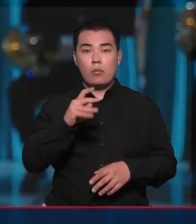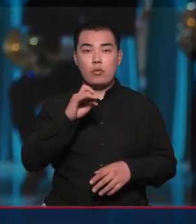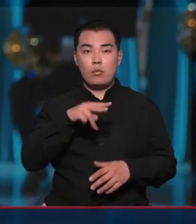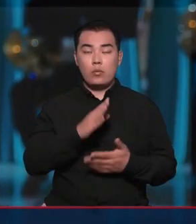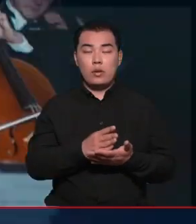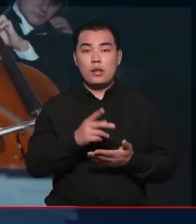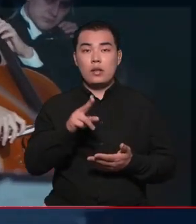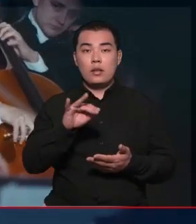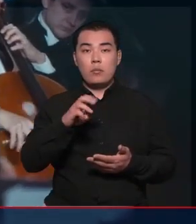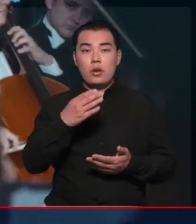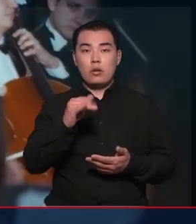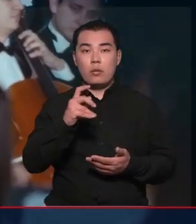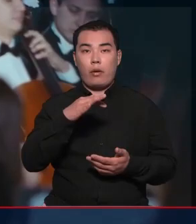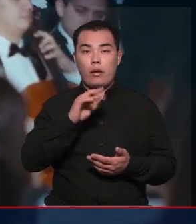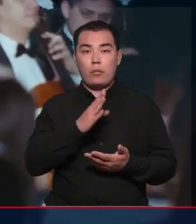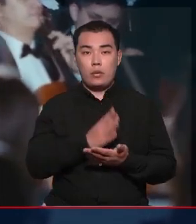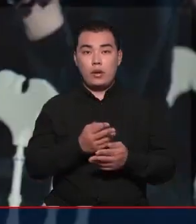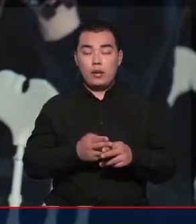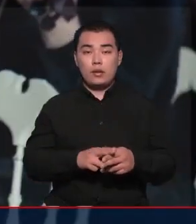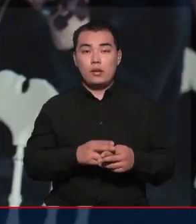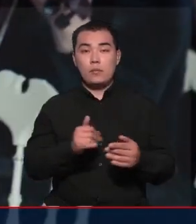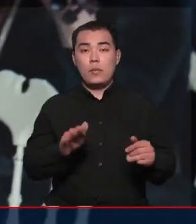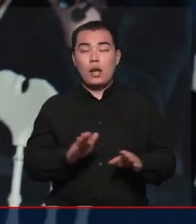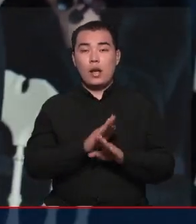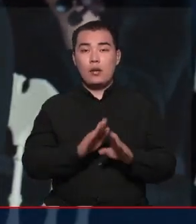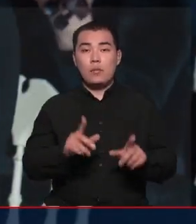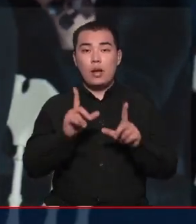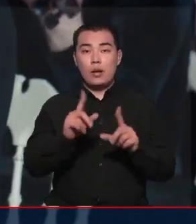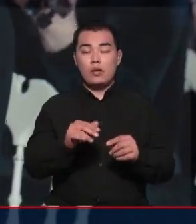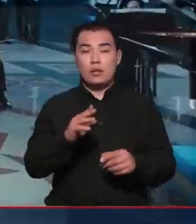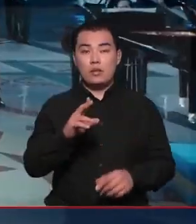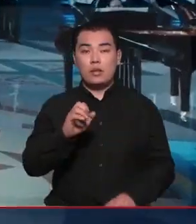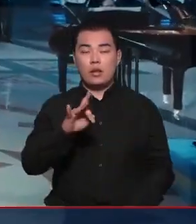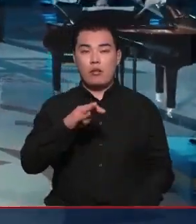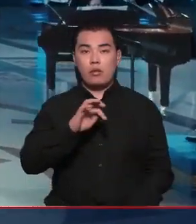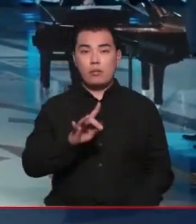сольный концерт Димаша Худайбергена в рамках гастрольного тура «Stranger».